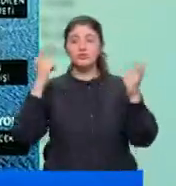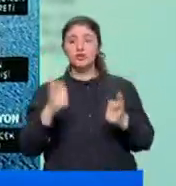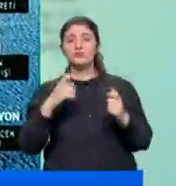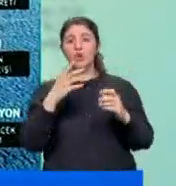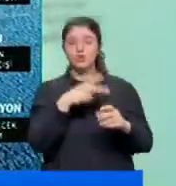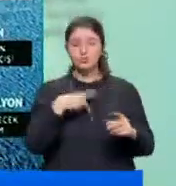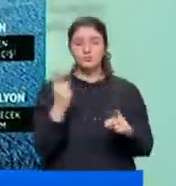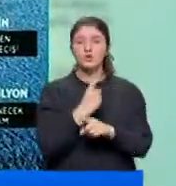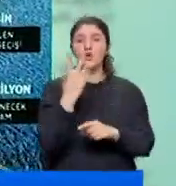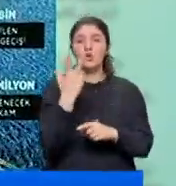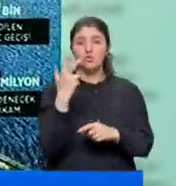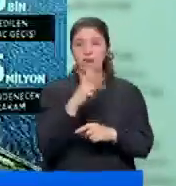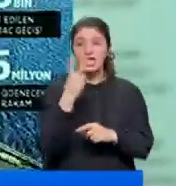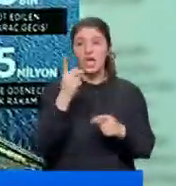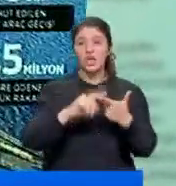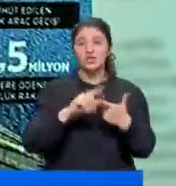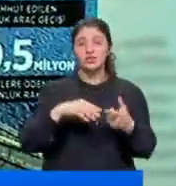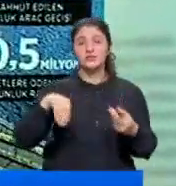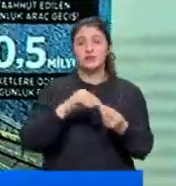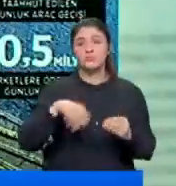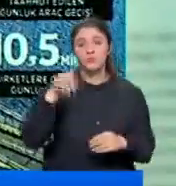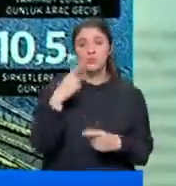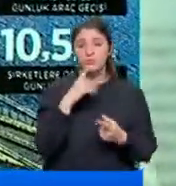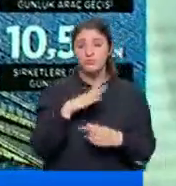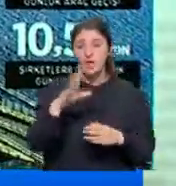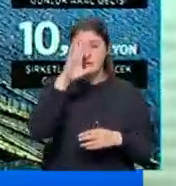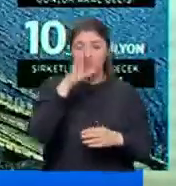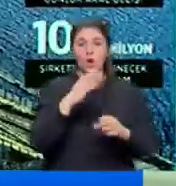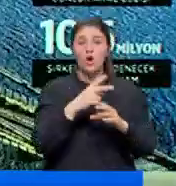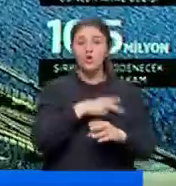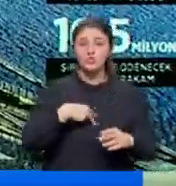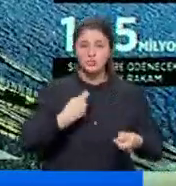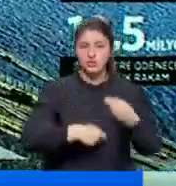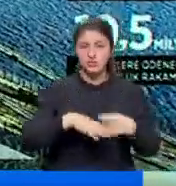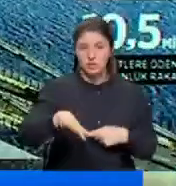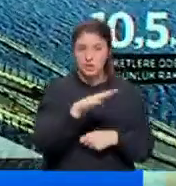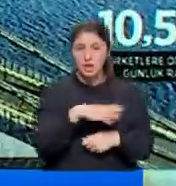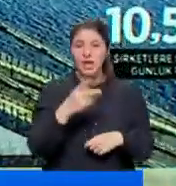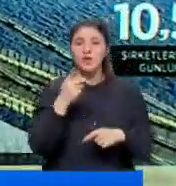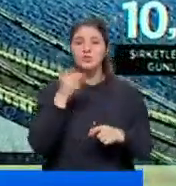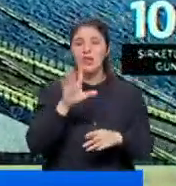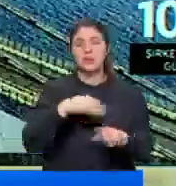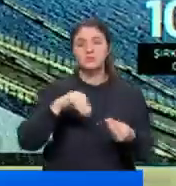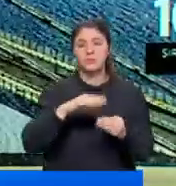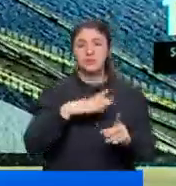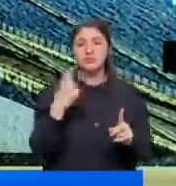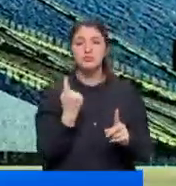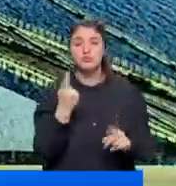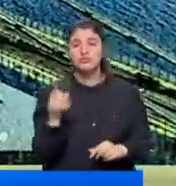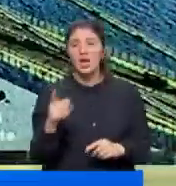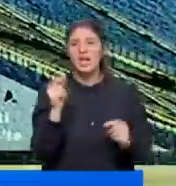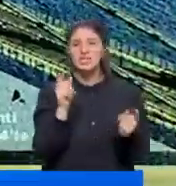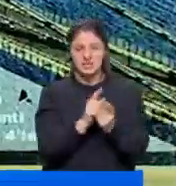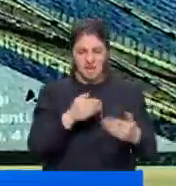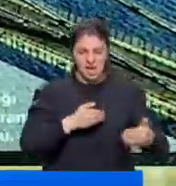İleride toplu taşımaya 3 ayda ikinci zam gündemde. İstanbul'da halk otobüsü işletmecileri %50 zam isterken minibüsçüler en